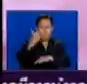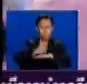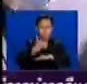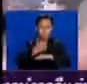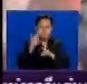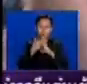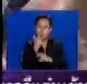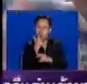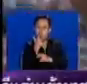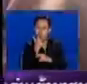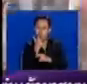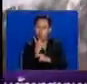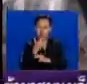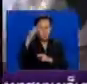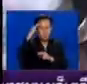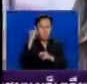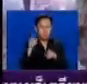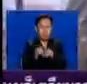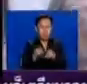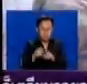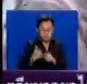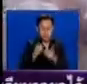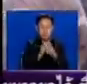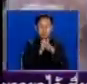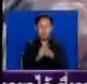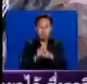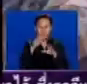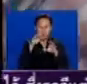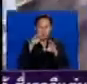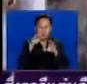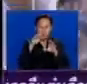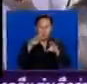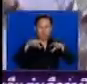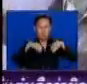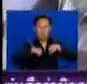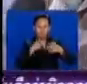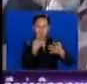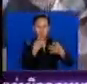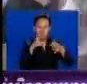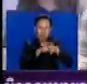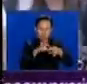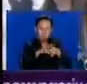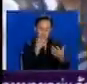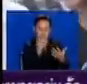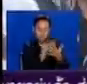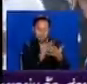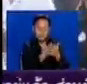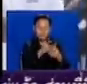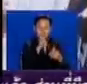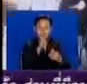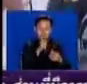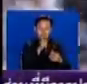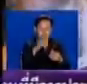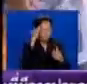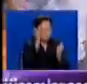ลหรือเสแดงที่บอกว่าจะเดินทางมาเพื่อสอบถามถึงความคืบหน้าทางคดีและหารือหากนำตัวเขตทองมาม